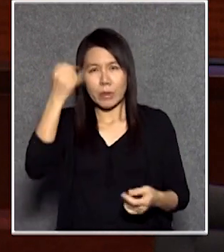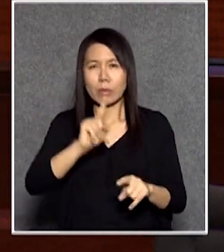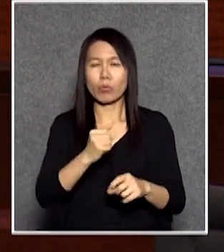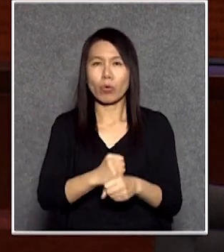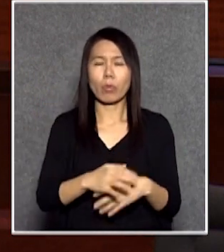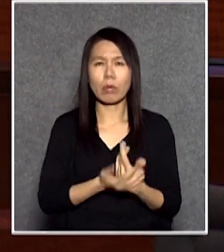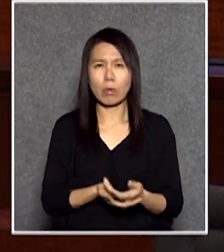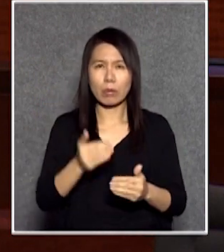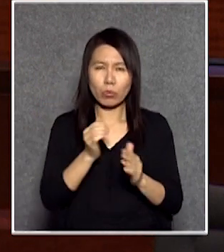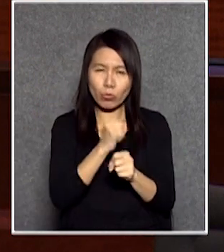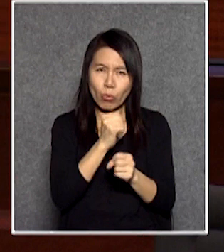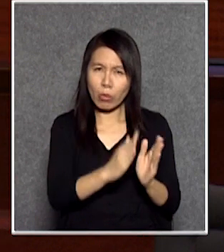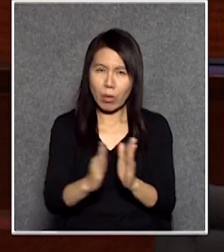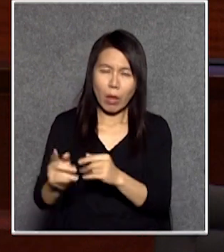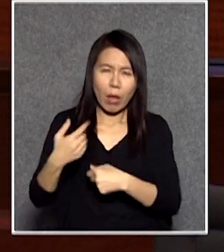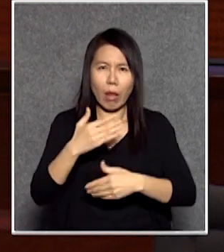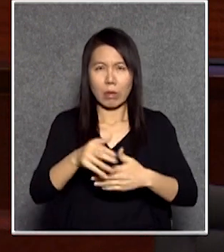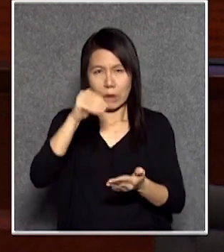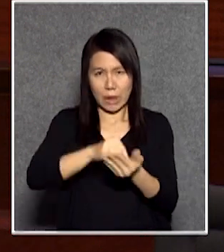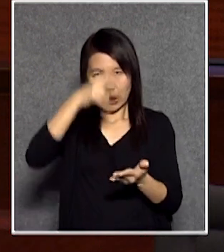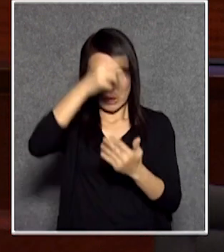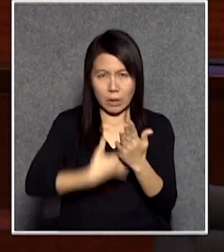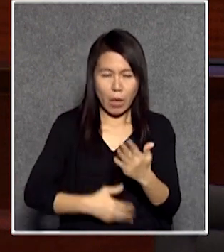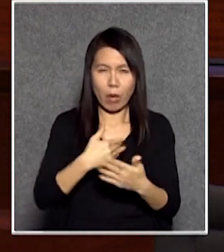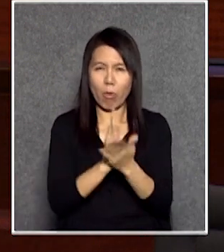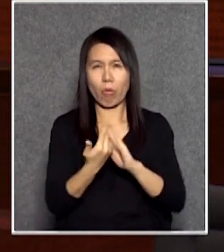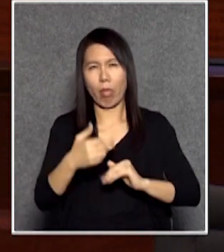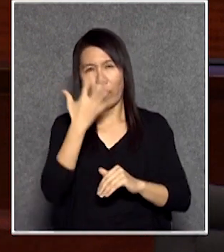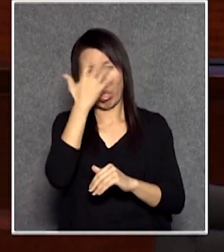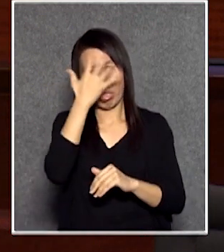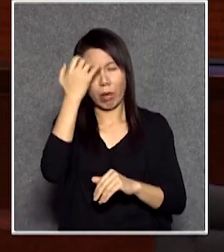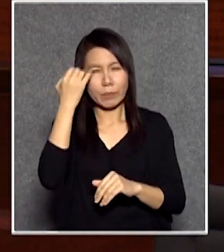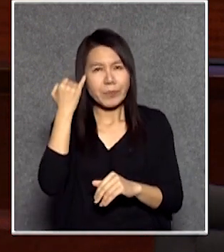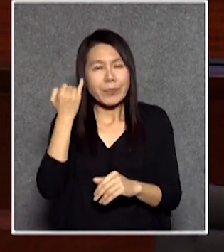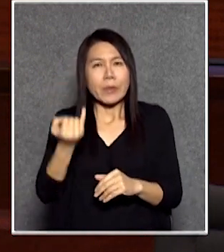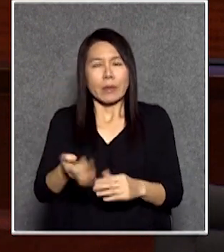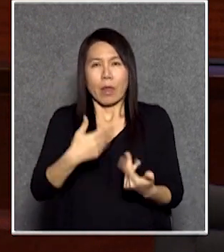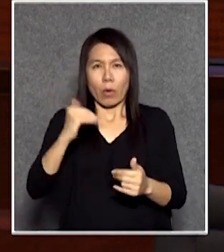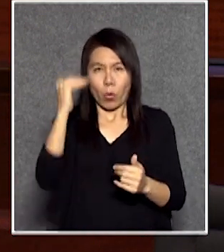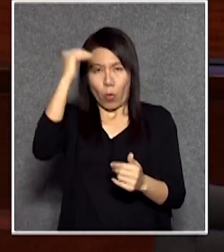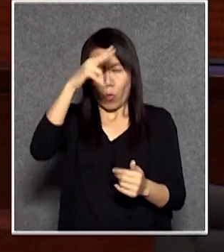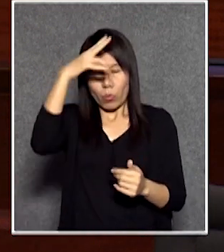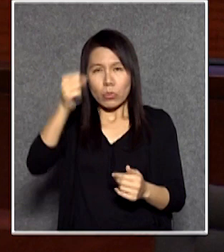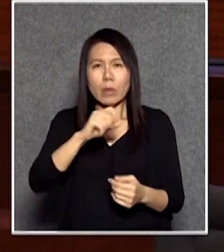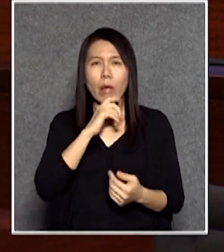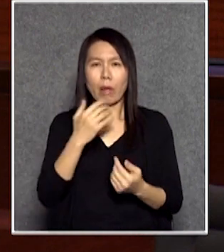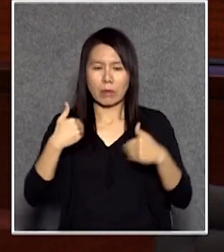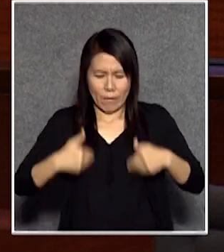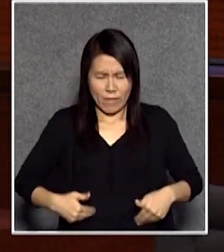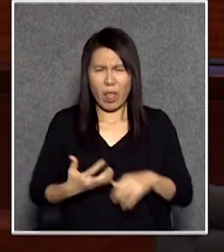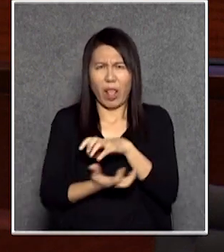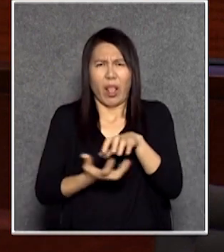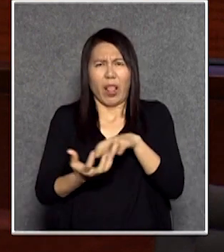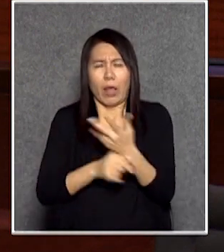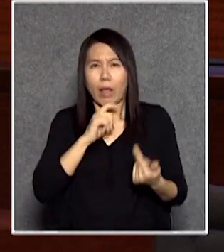作模式，制定政策和執行政策的界限模糊不清，高官角色曖昧，只能夠按照專權的行政